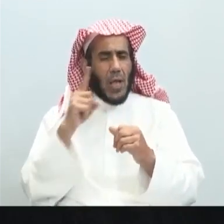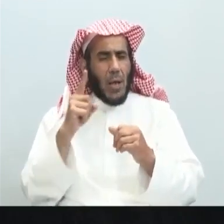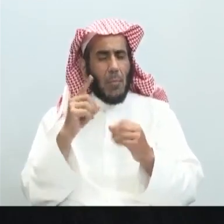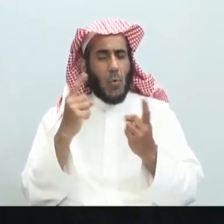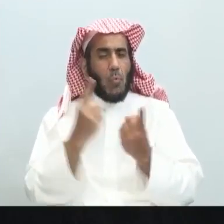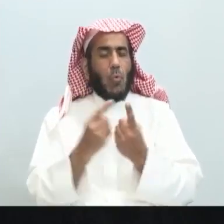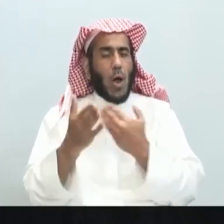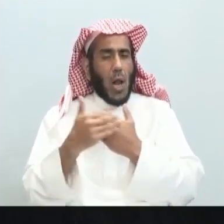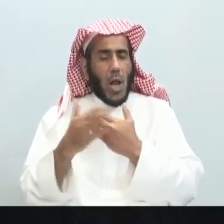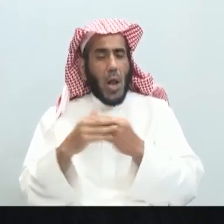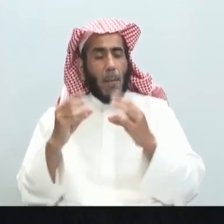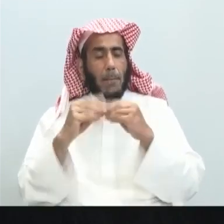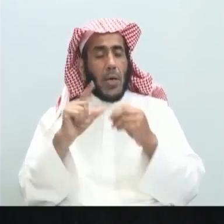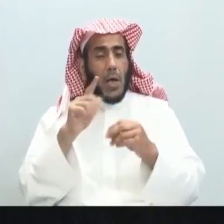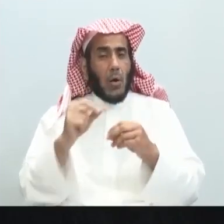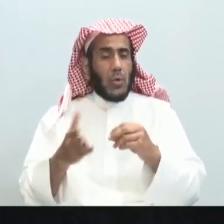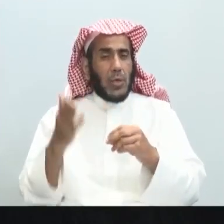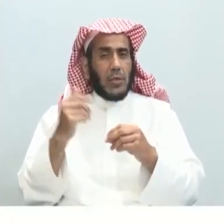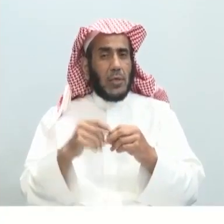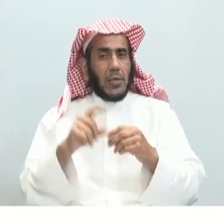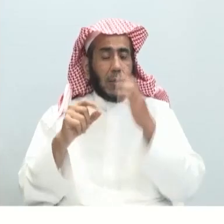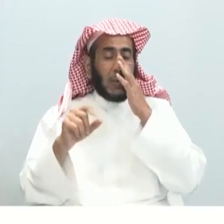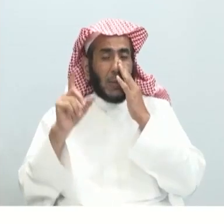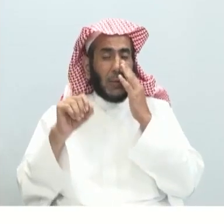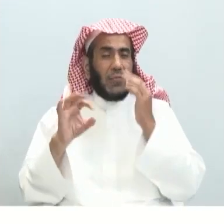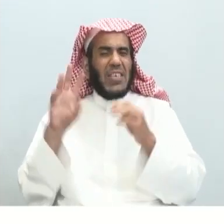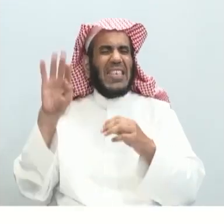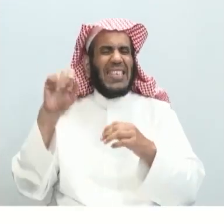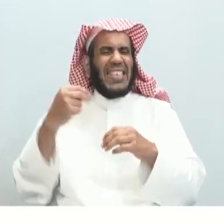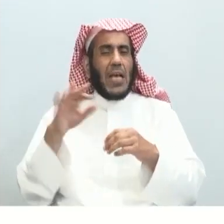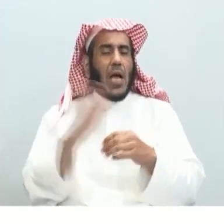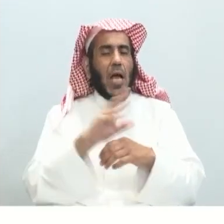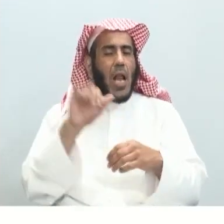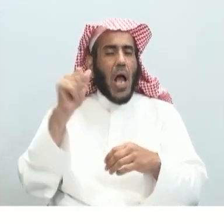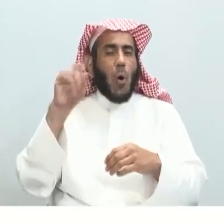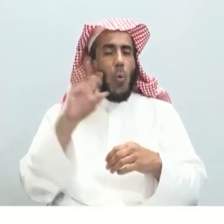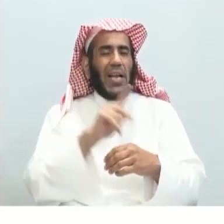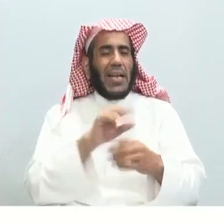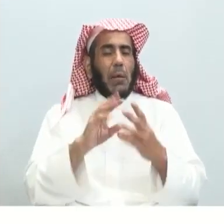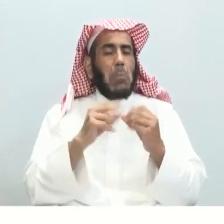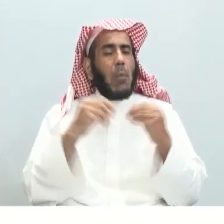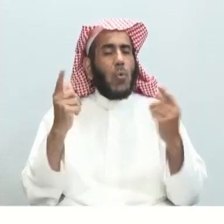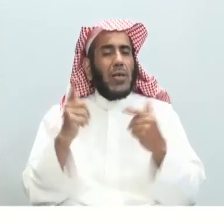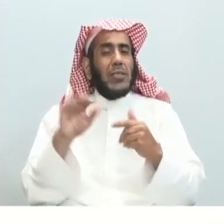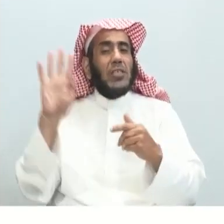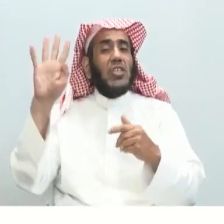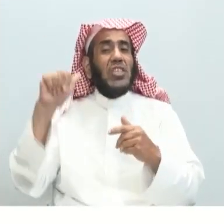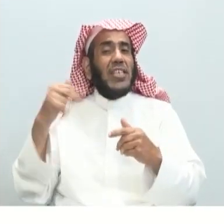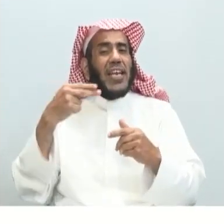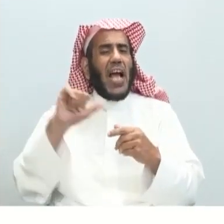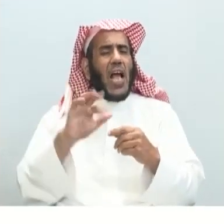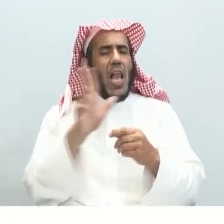معي في معنى قول الله تعالى في شيع الاولين ما المراد بقوله سبحانه شيع